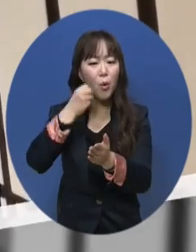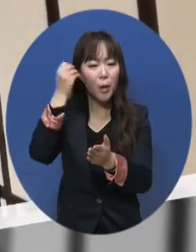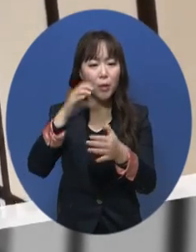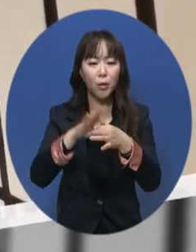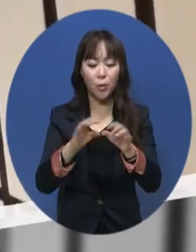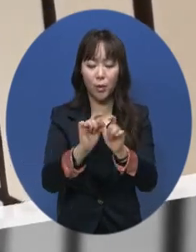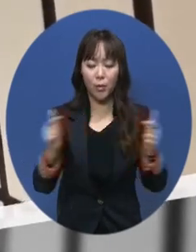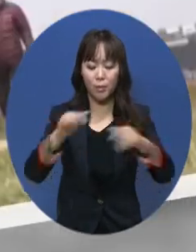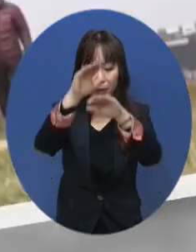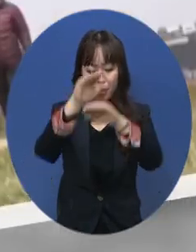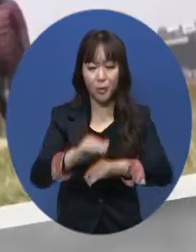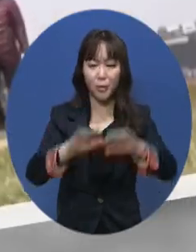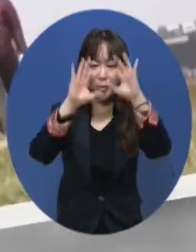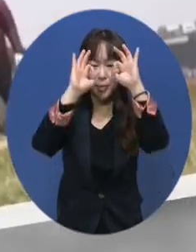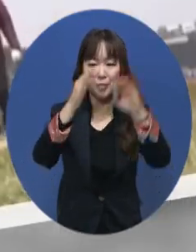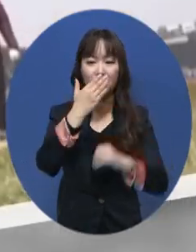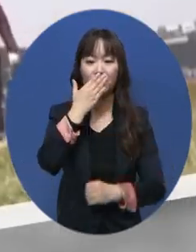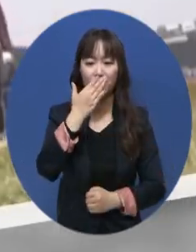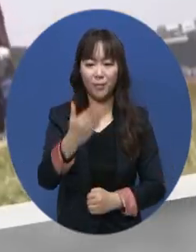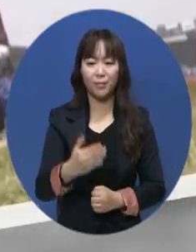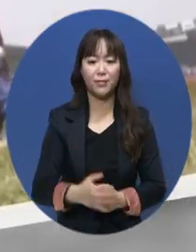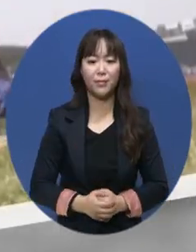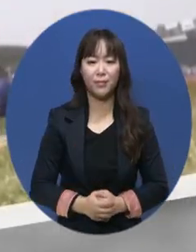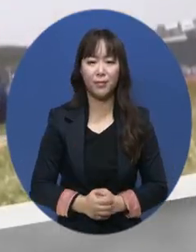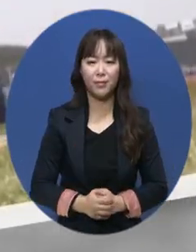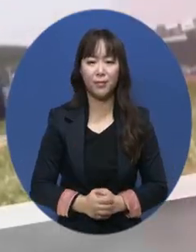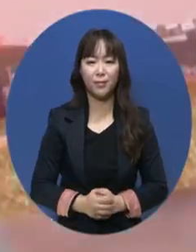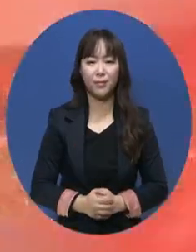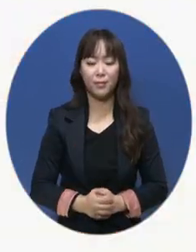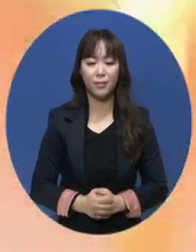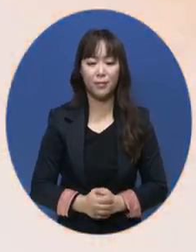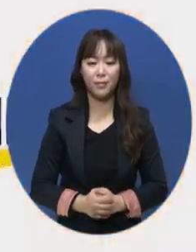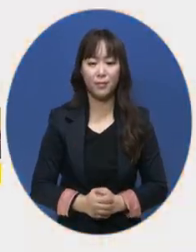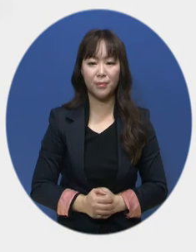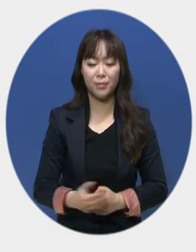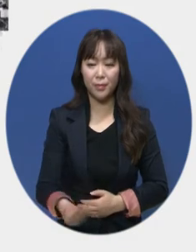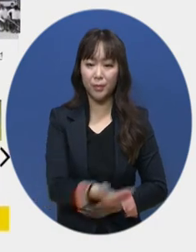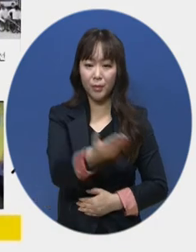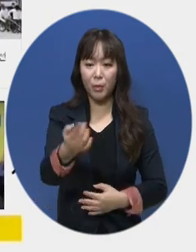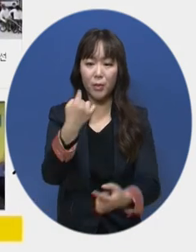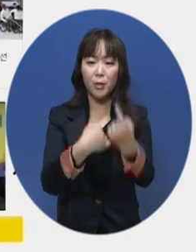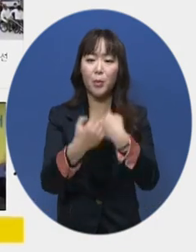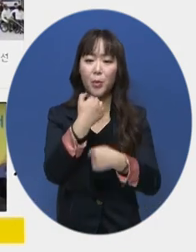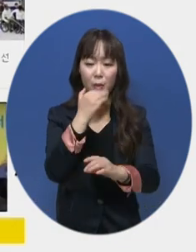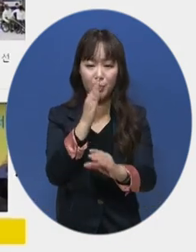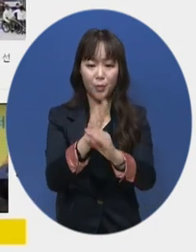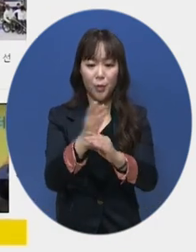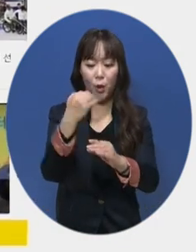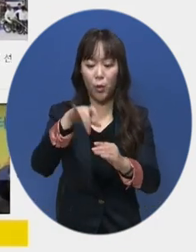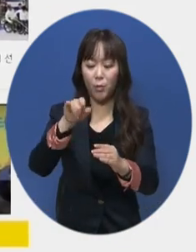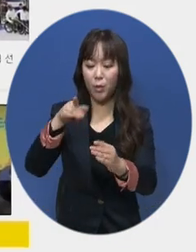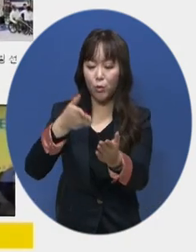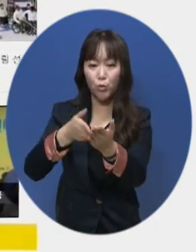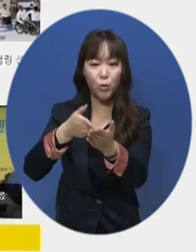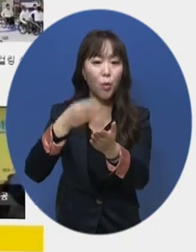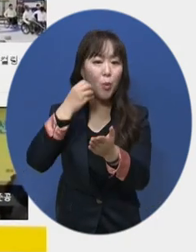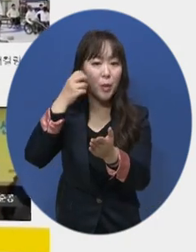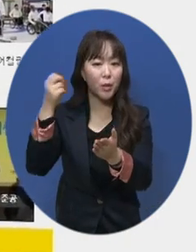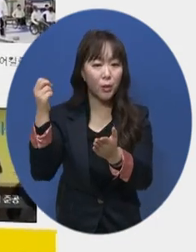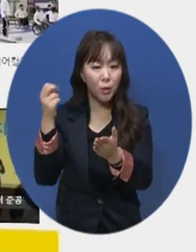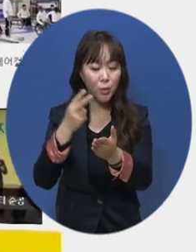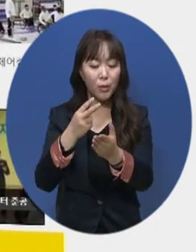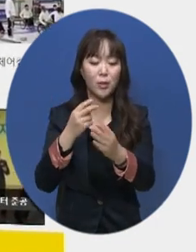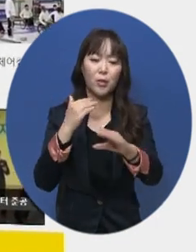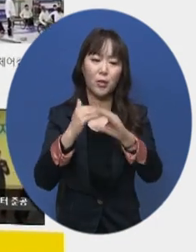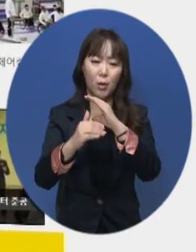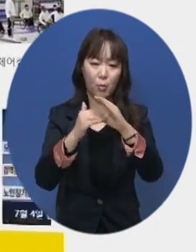웰페어뉴스 홈페이지를 통해 보다 다양한 소식을 접할 수 있습니다. 시청자 여러분의 제보를 기다립니다. 웰페어뉴스